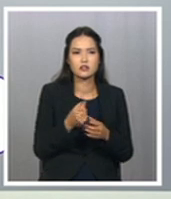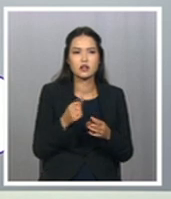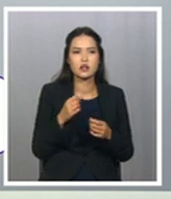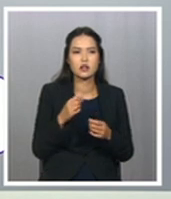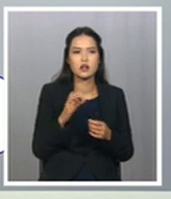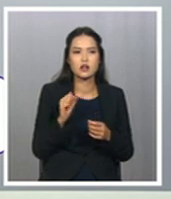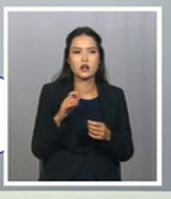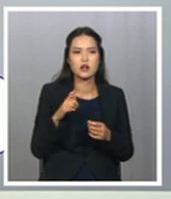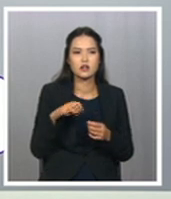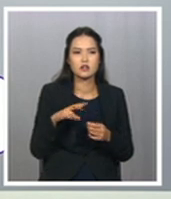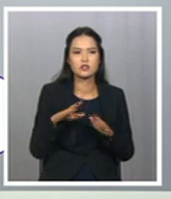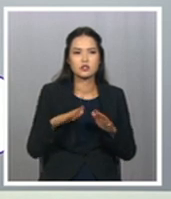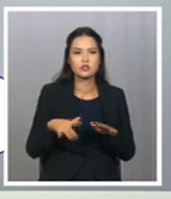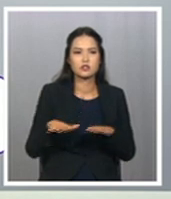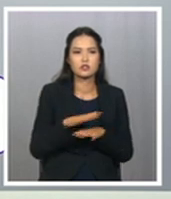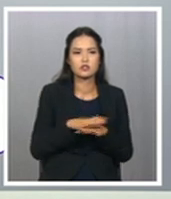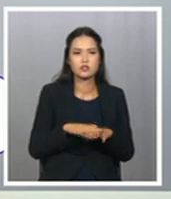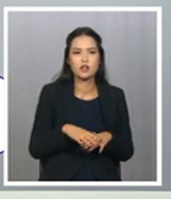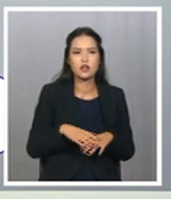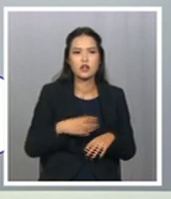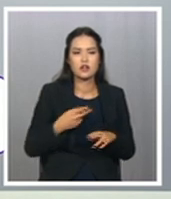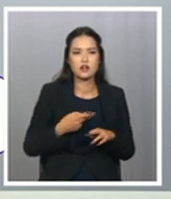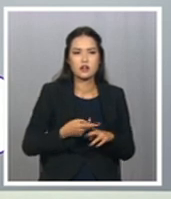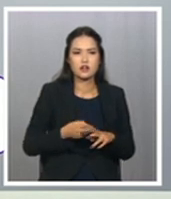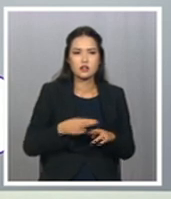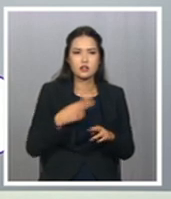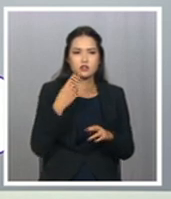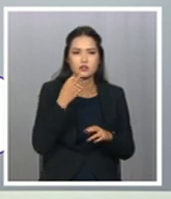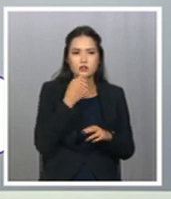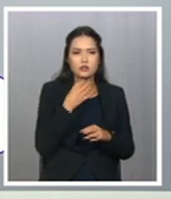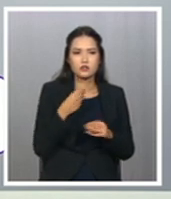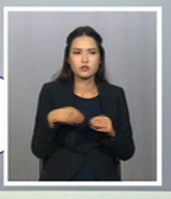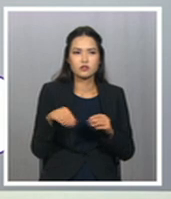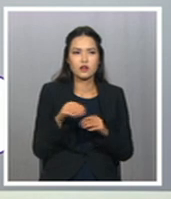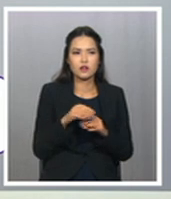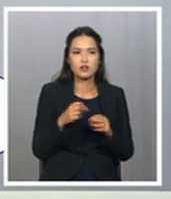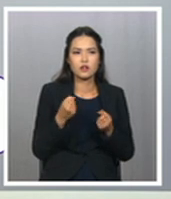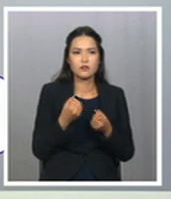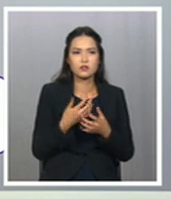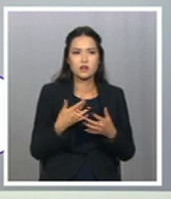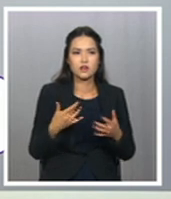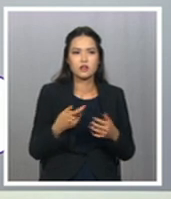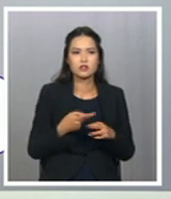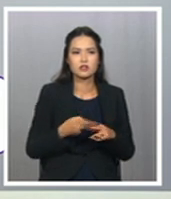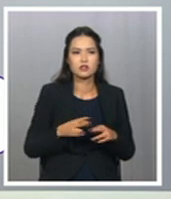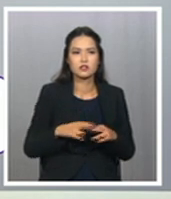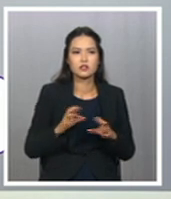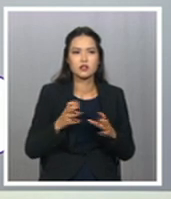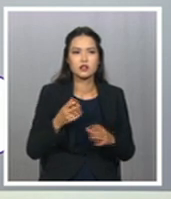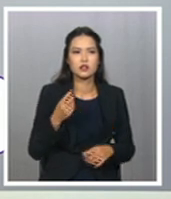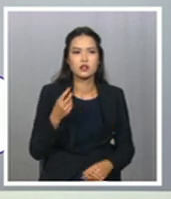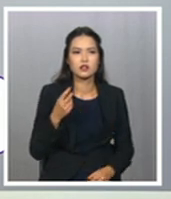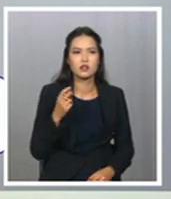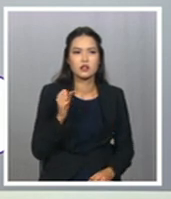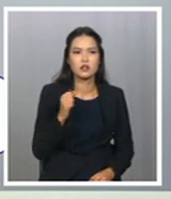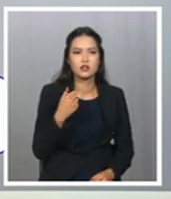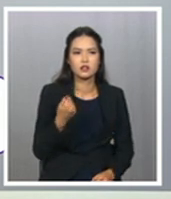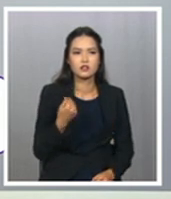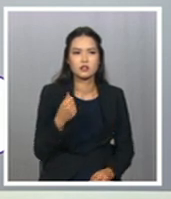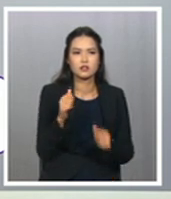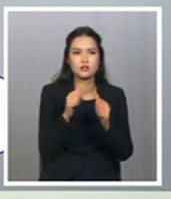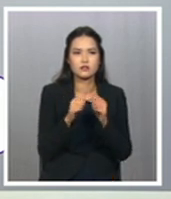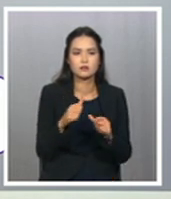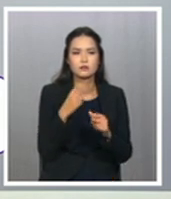жоқ. Жалпы белгілердің тұқым қуалауы, яғни бір белгіге жауап беретін, ол аллельді гендерге тікелей байланысты болатын.